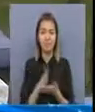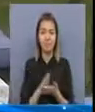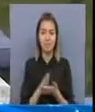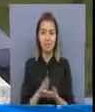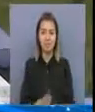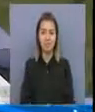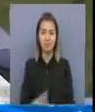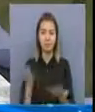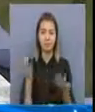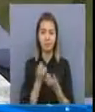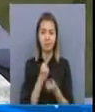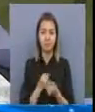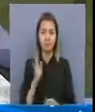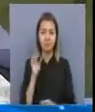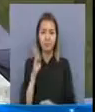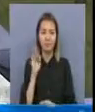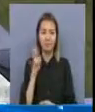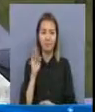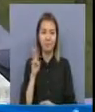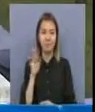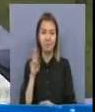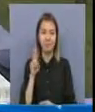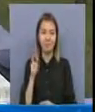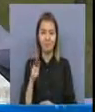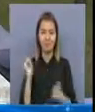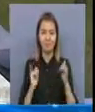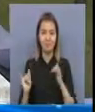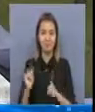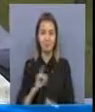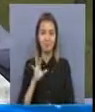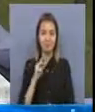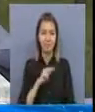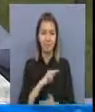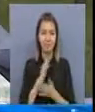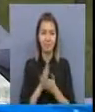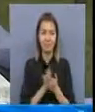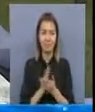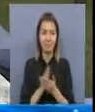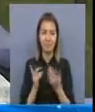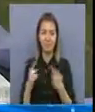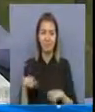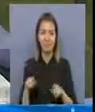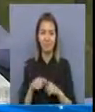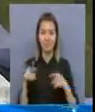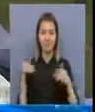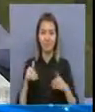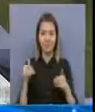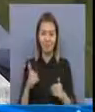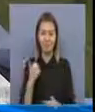Тағы да мұнда ЮНЕС деген областық педагогикалық отряд жұмыс істейді. Жанайдар Мусиннің